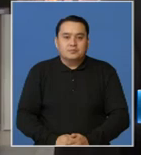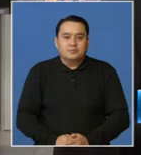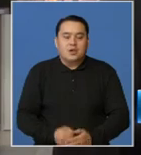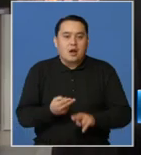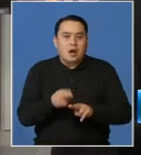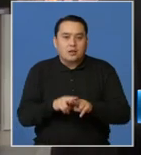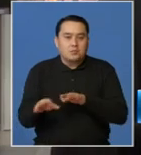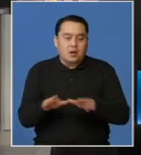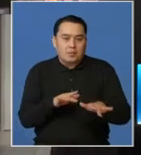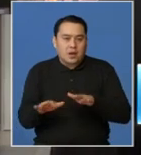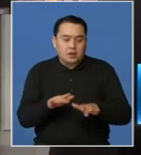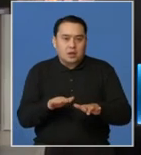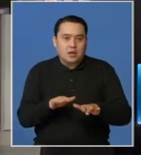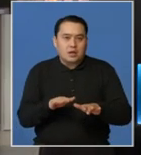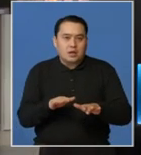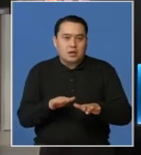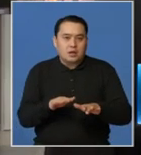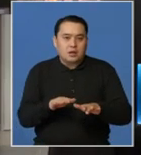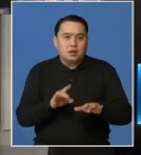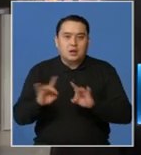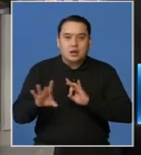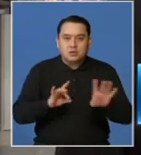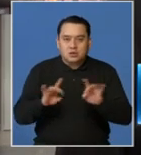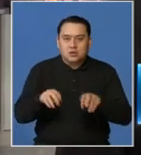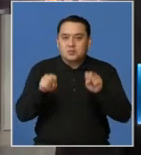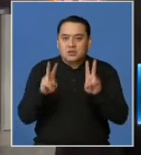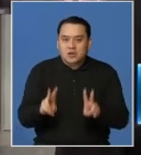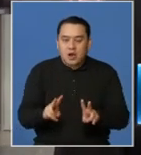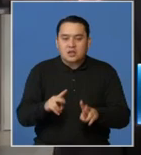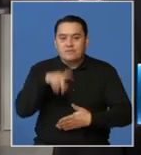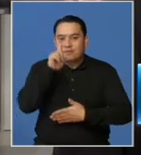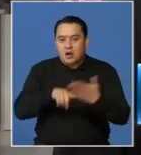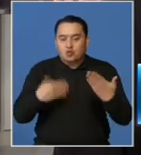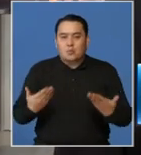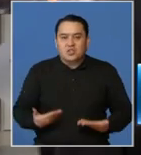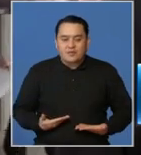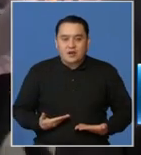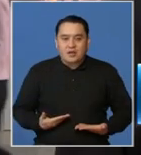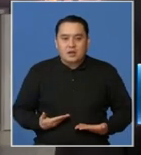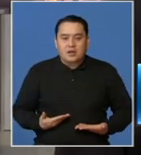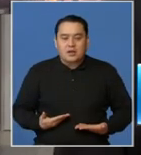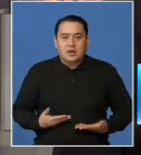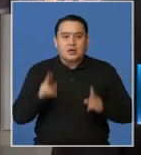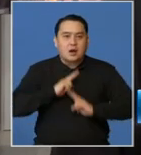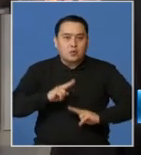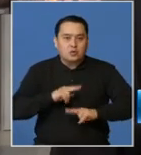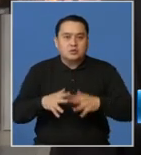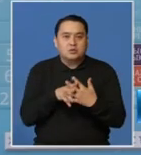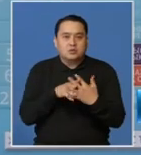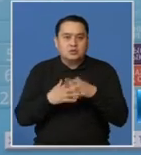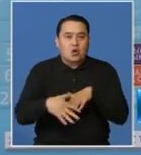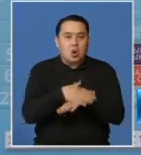Данное мероприятие для разъяснения специалистам, привычным для проживания и работы в сельском населенном